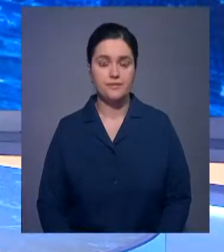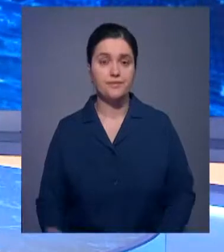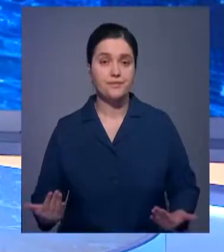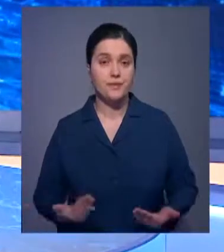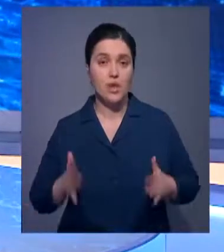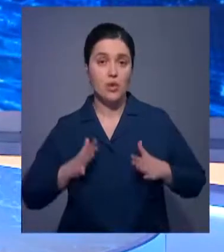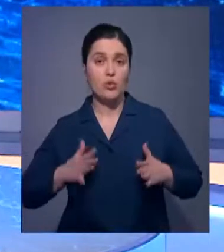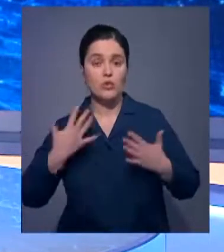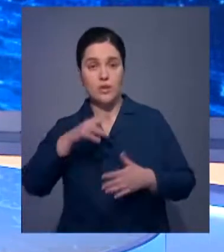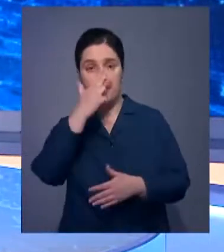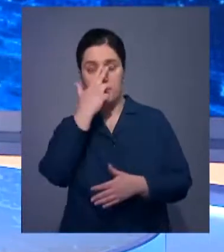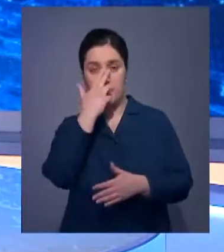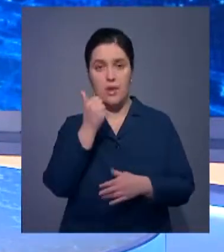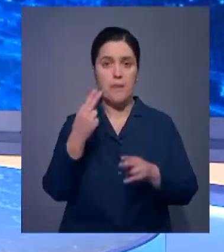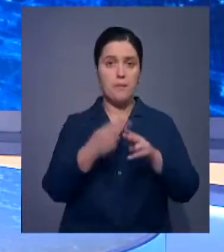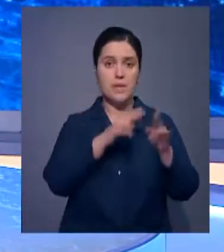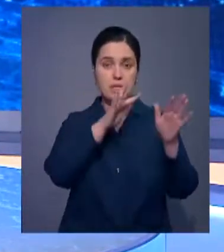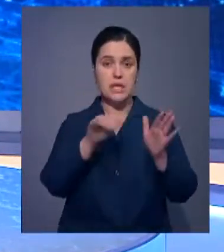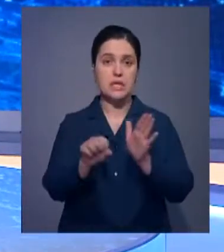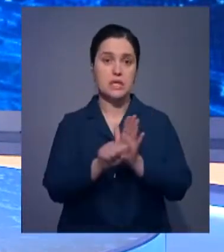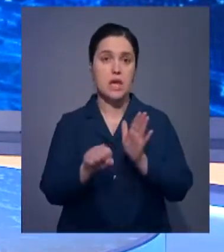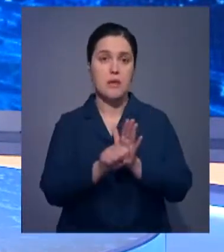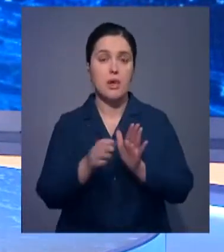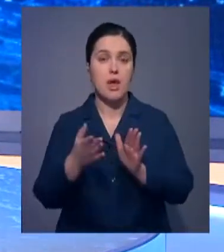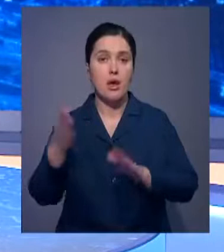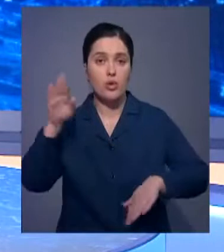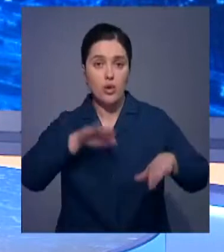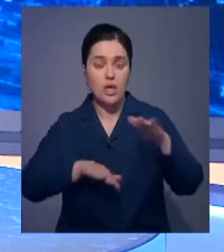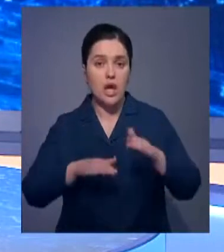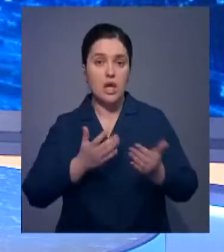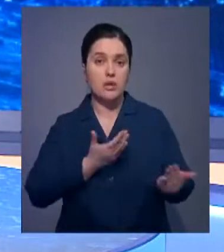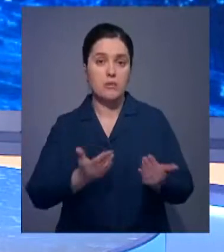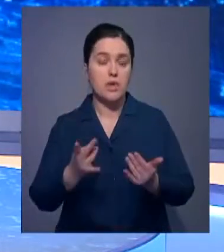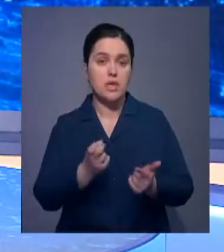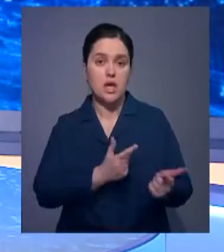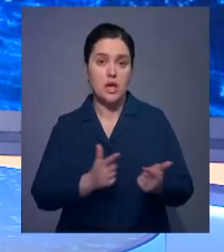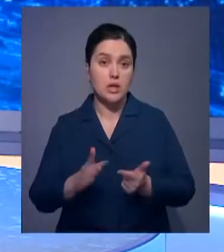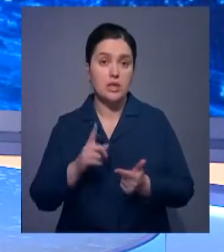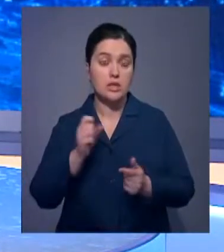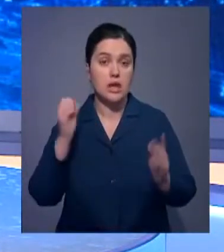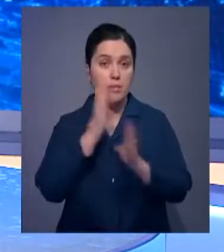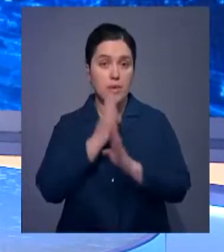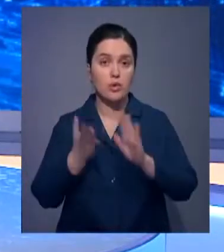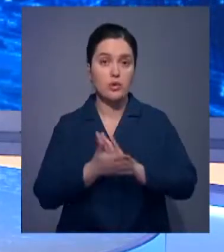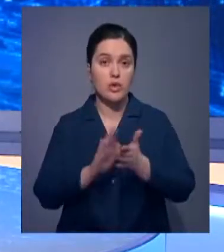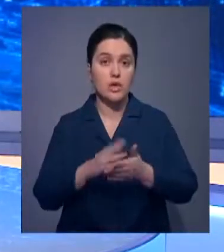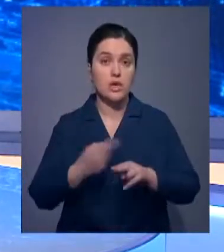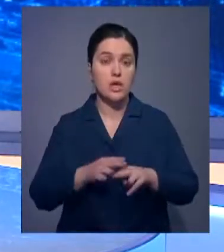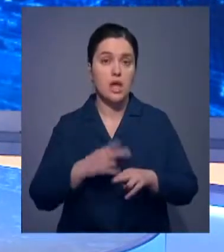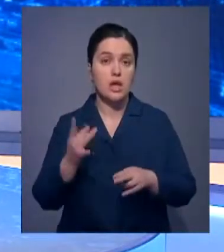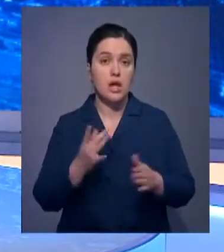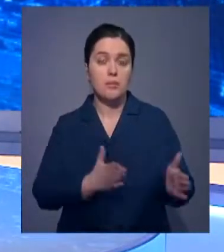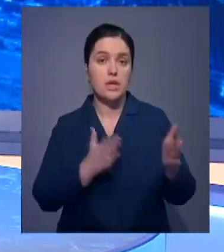Жители Тбилиси уже привыкли к бесснежным зимам, а вот на горнолыжных курортах страны к этому готовы не были. Из-за погодных условий в этот раз